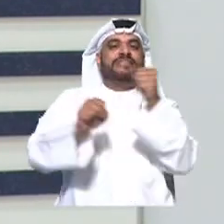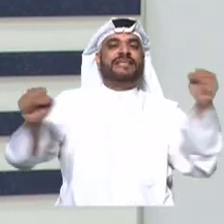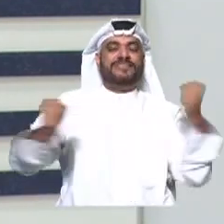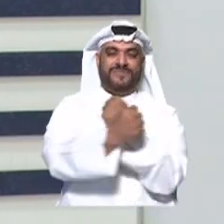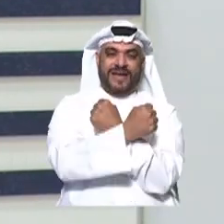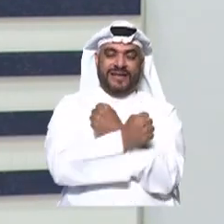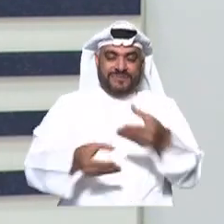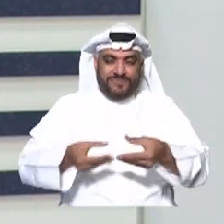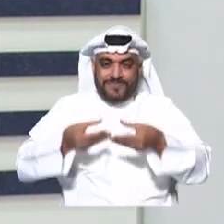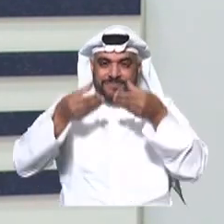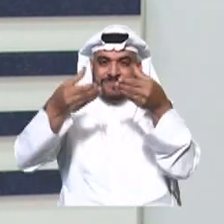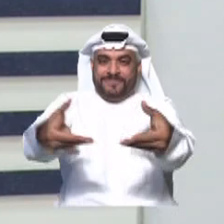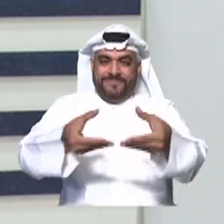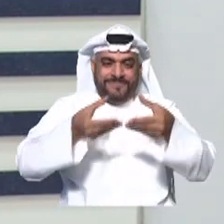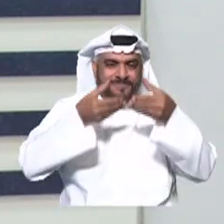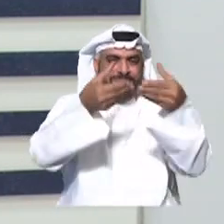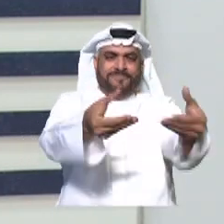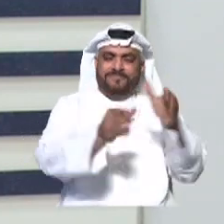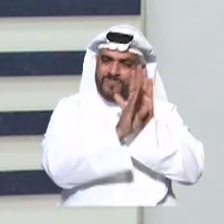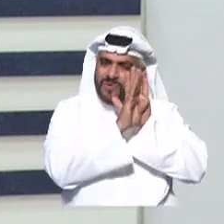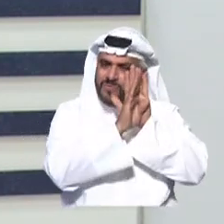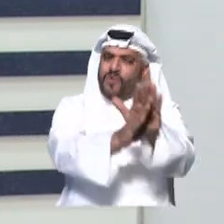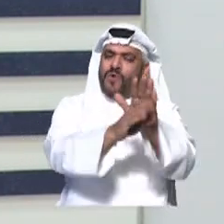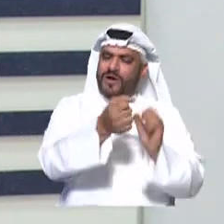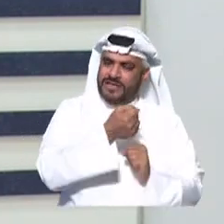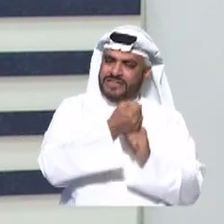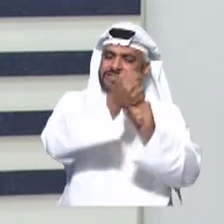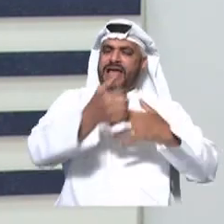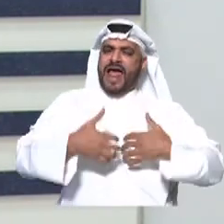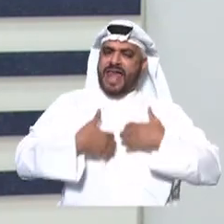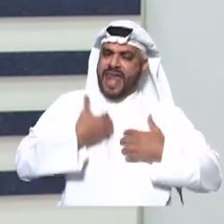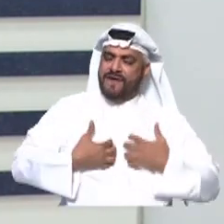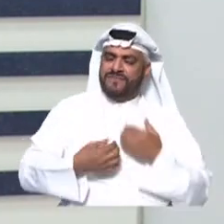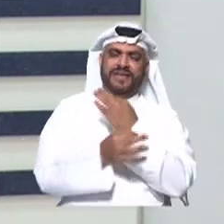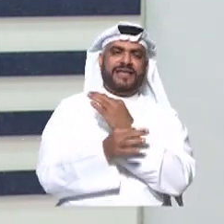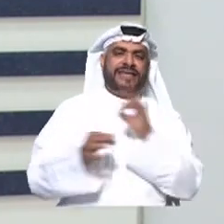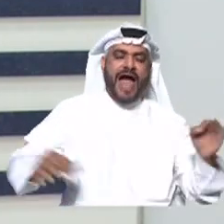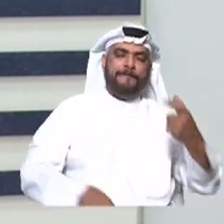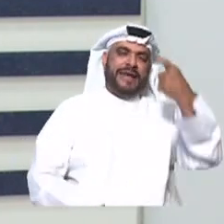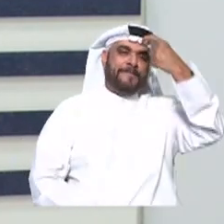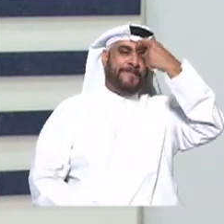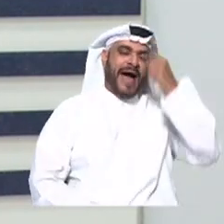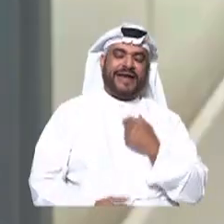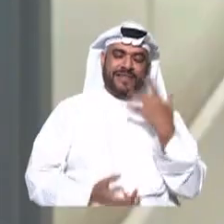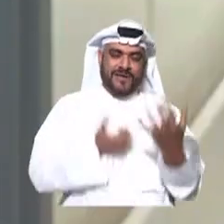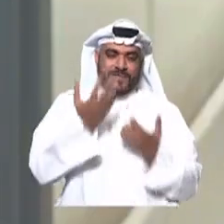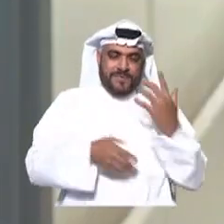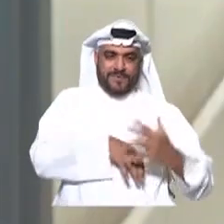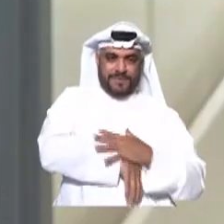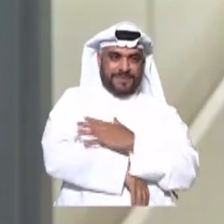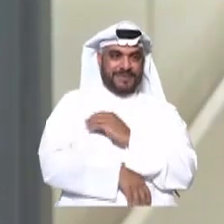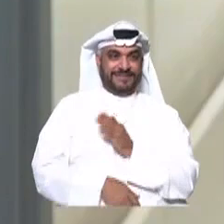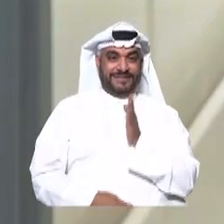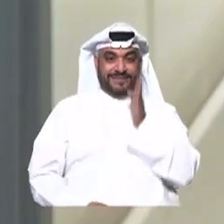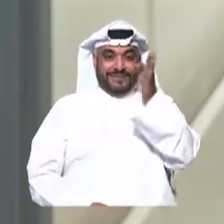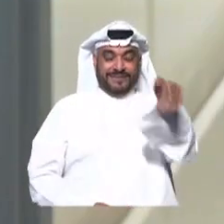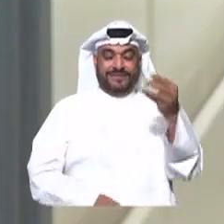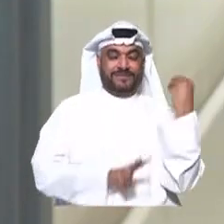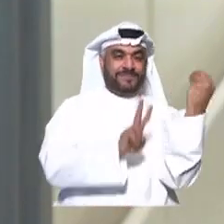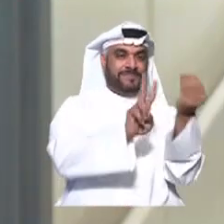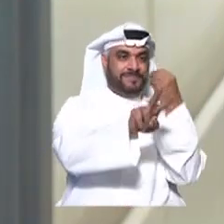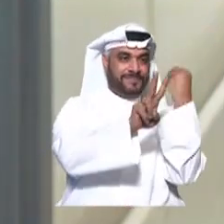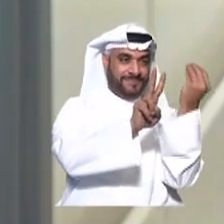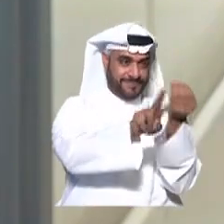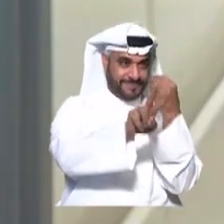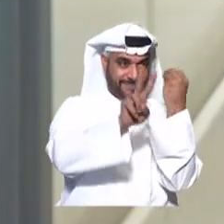لتقديم الدعم النفسي والمعنوي للمرضى والمصابين. وخلال هذه الزيارة من